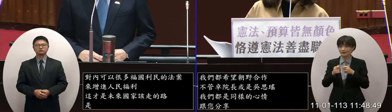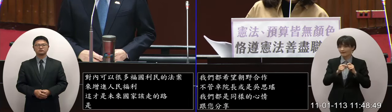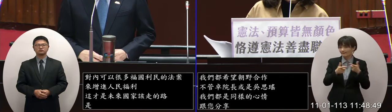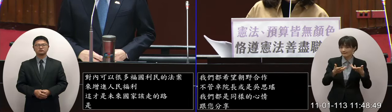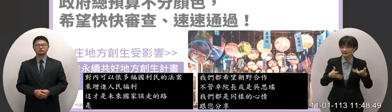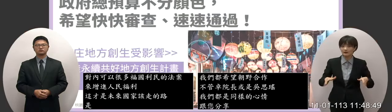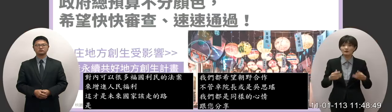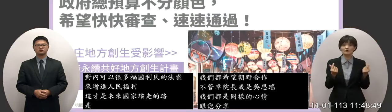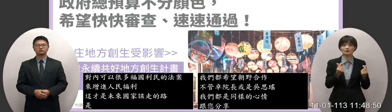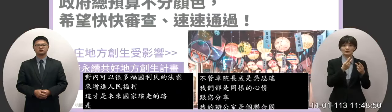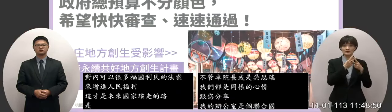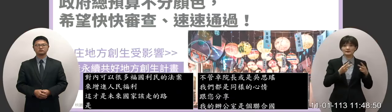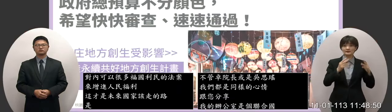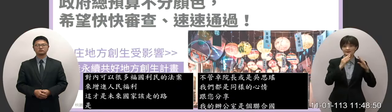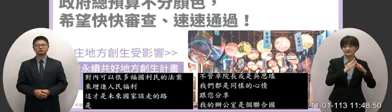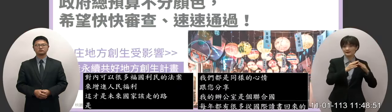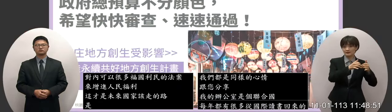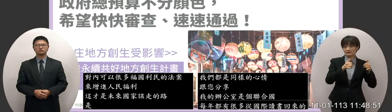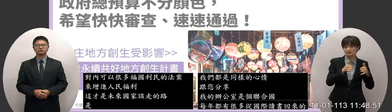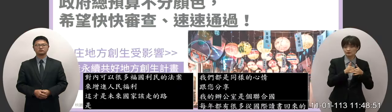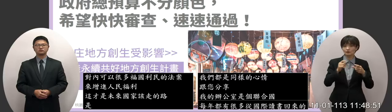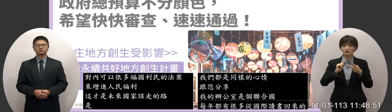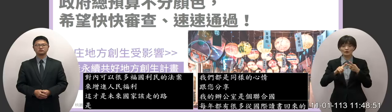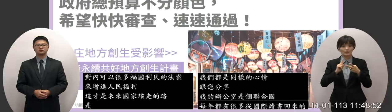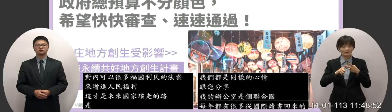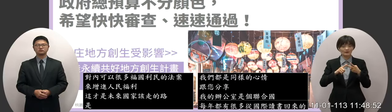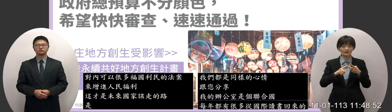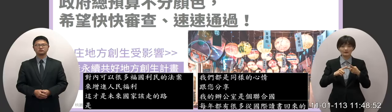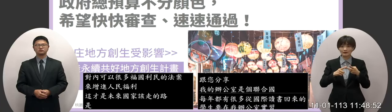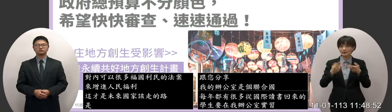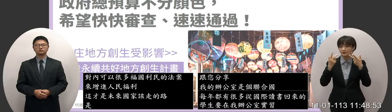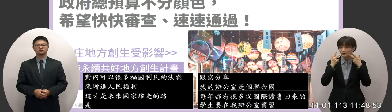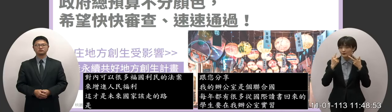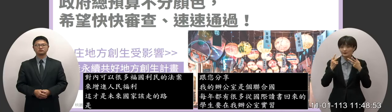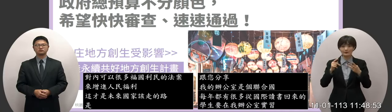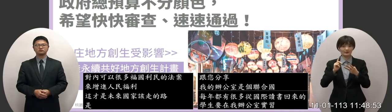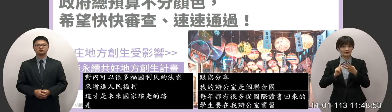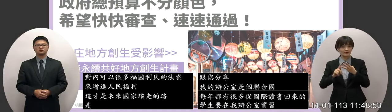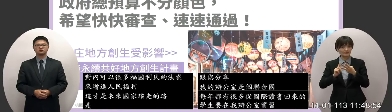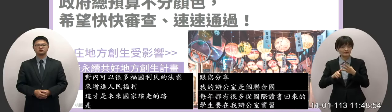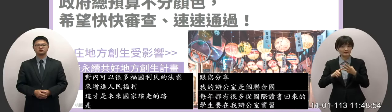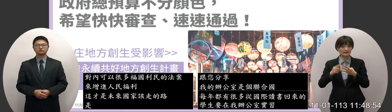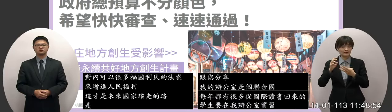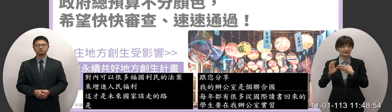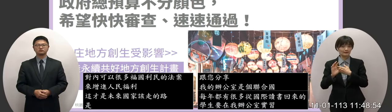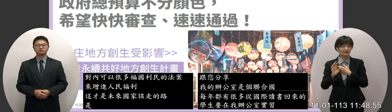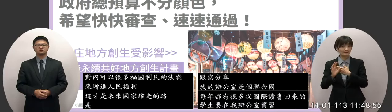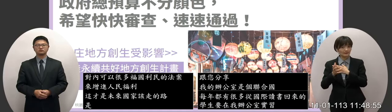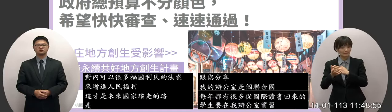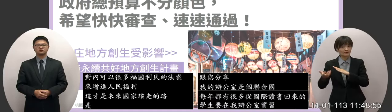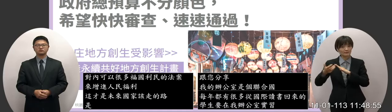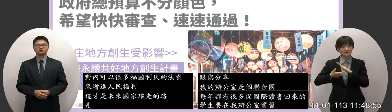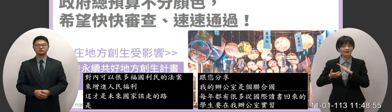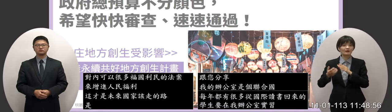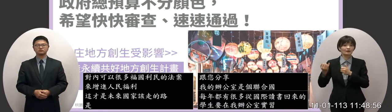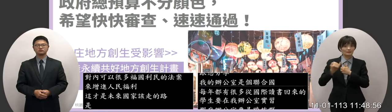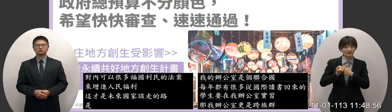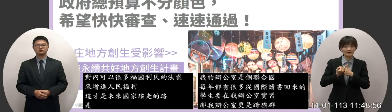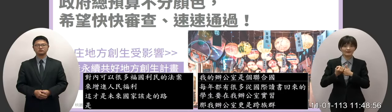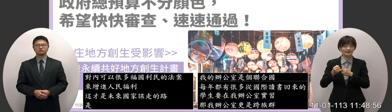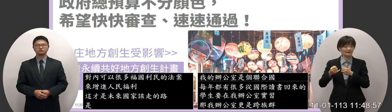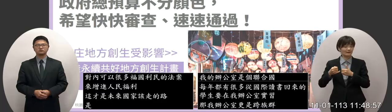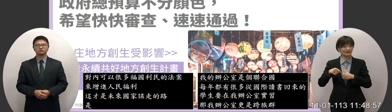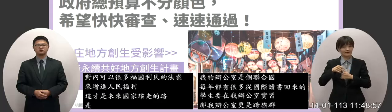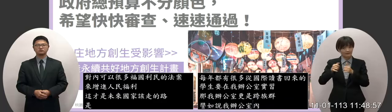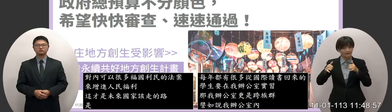家的年轻幕僚，有原住民的年轻幕僚，还有新住民的年轻幕僚。这些